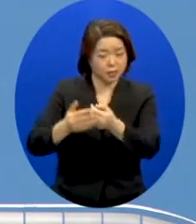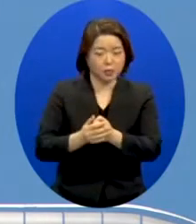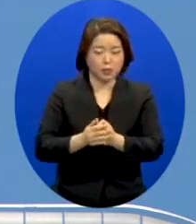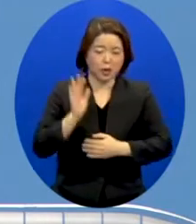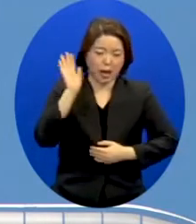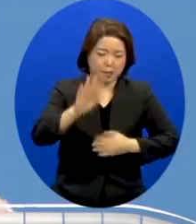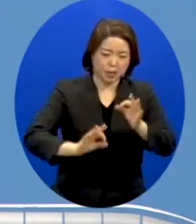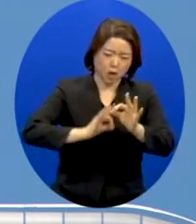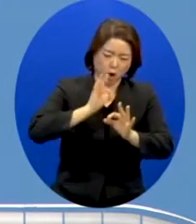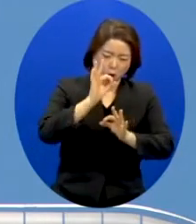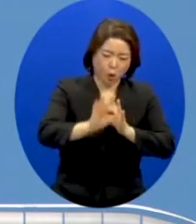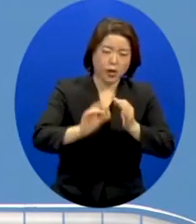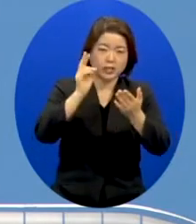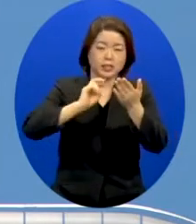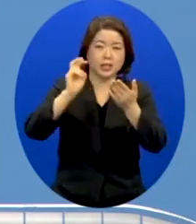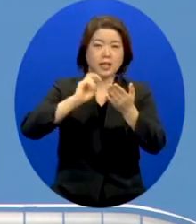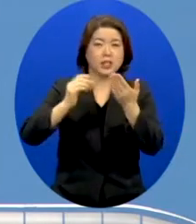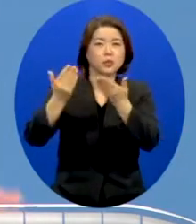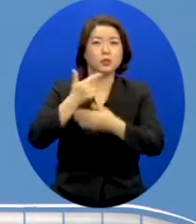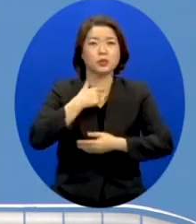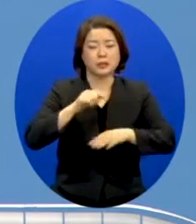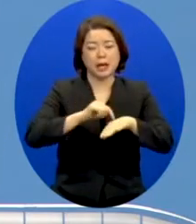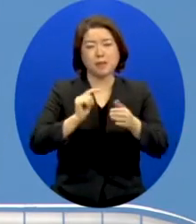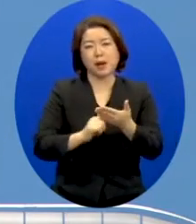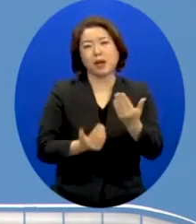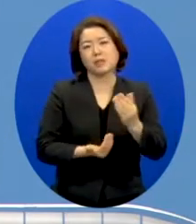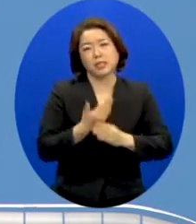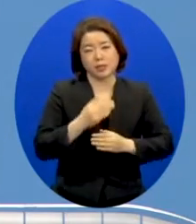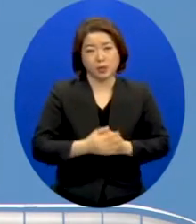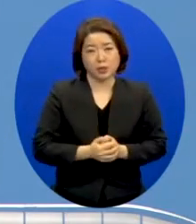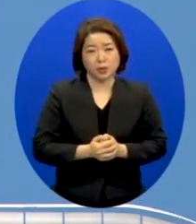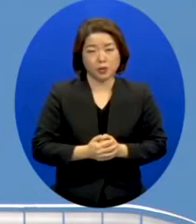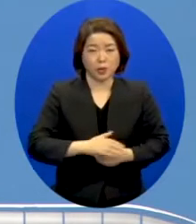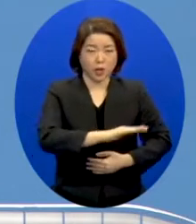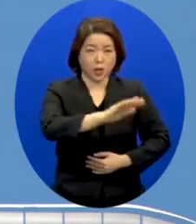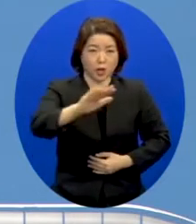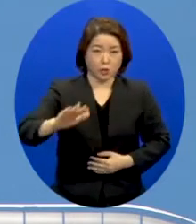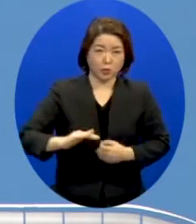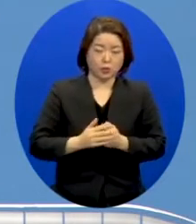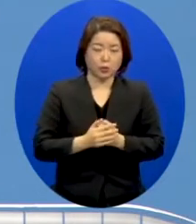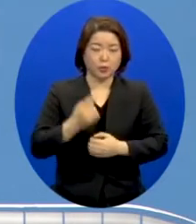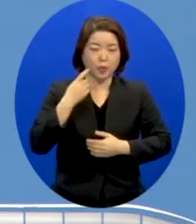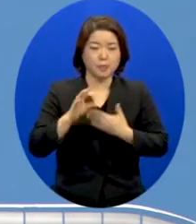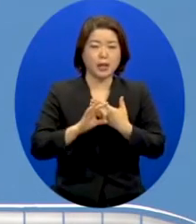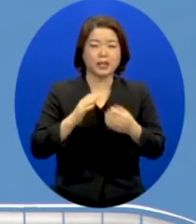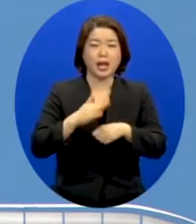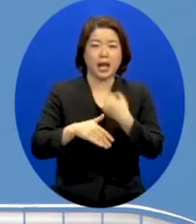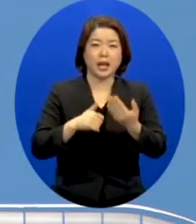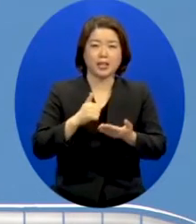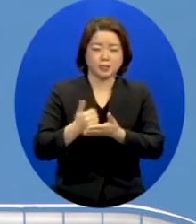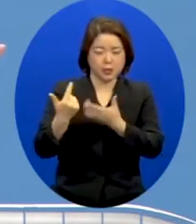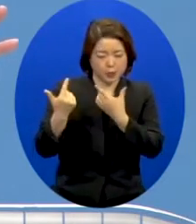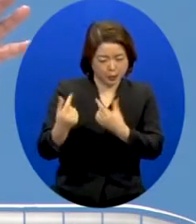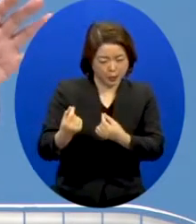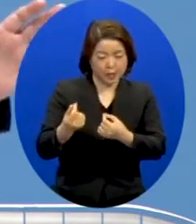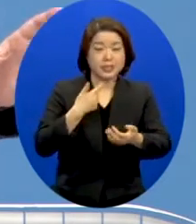겠다는 마음이 일어나는 겁니다 우리도 나에게 하나님을 그런 하나님으로 경험하면